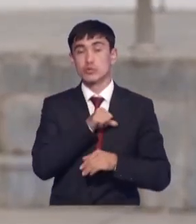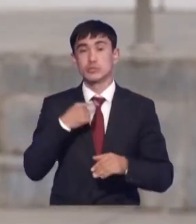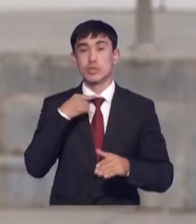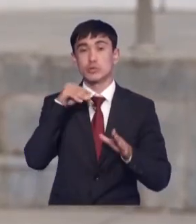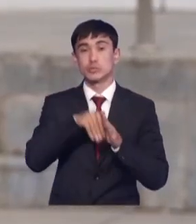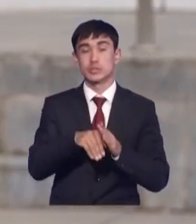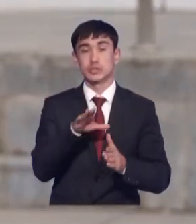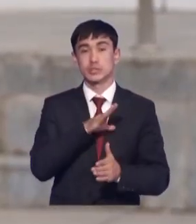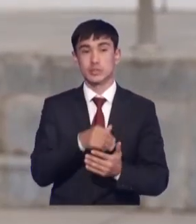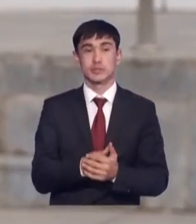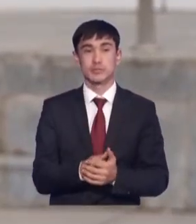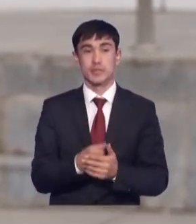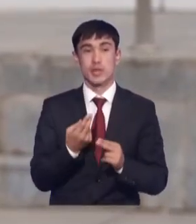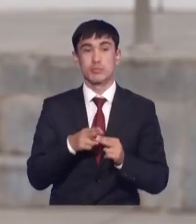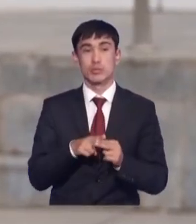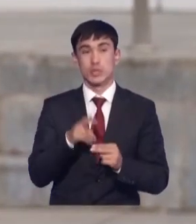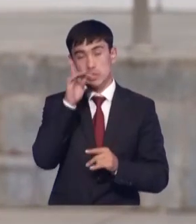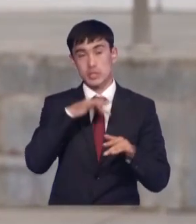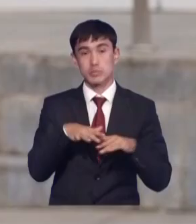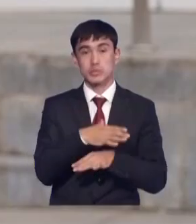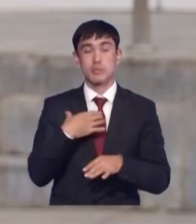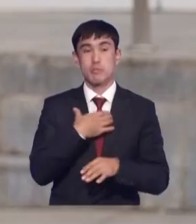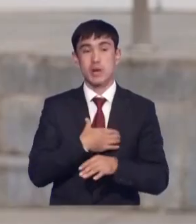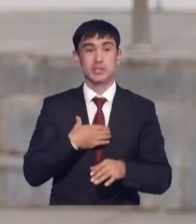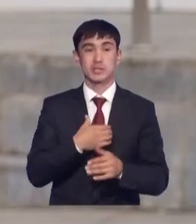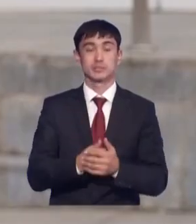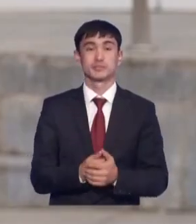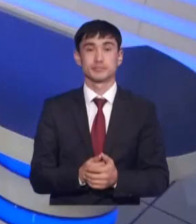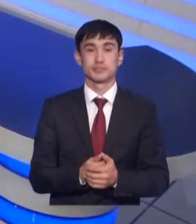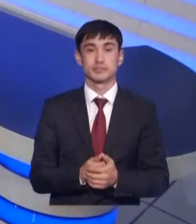беріп, таңдауымыз жасап шықтық. Бұл енді елімізге өте маңызды қадам деп білем.